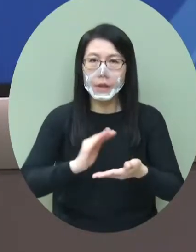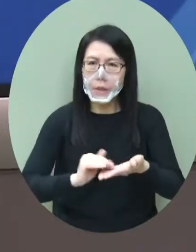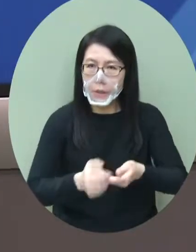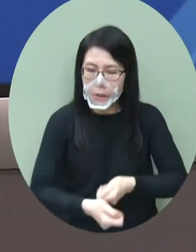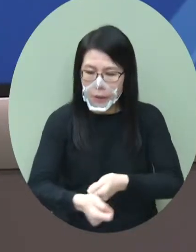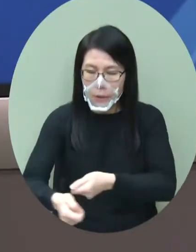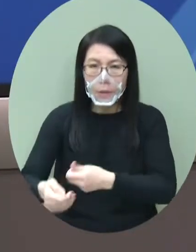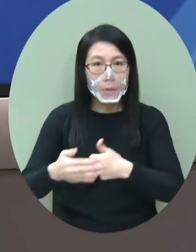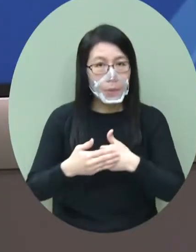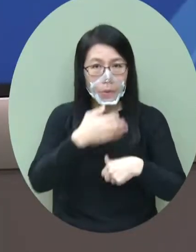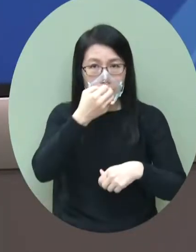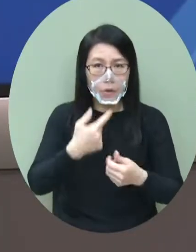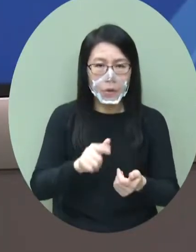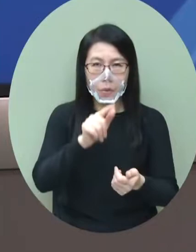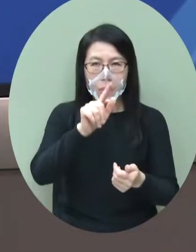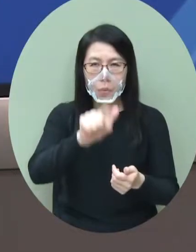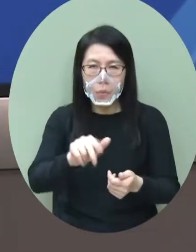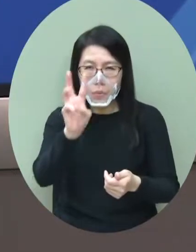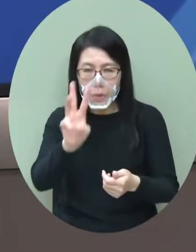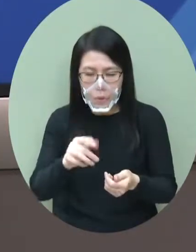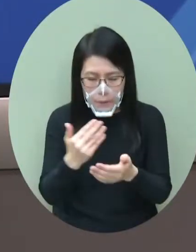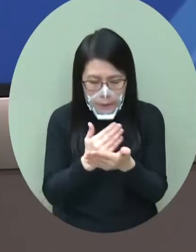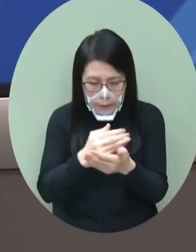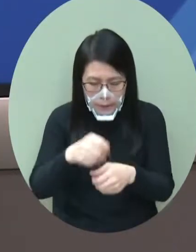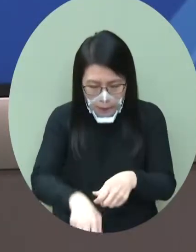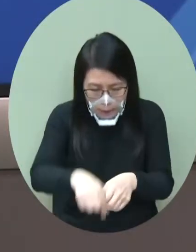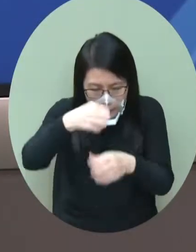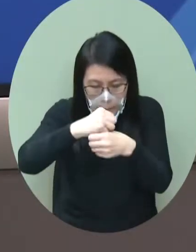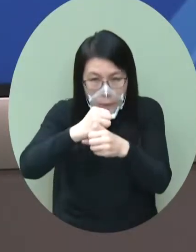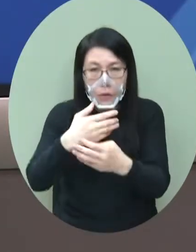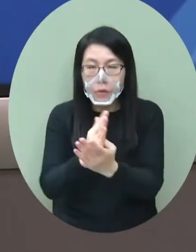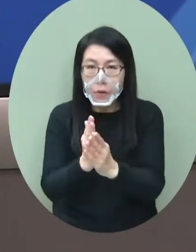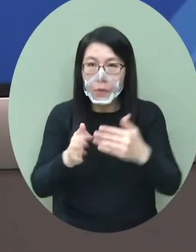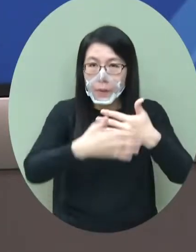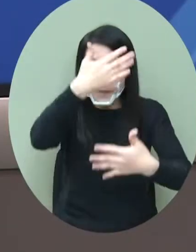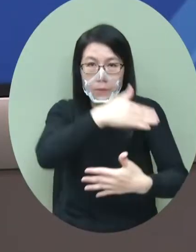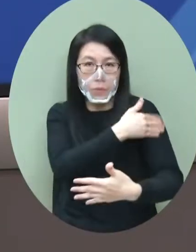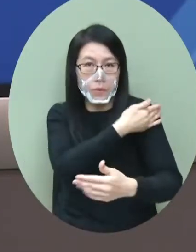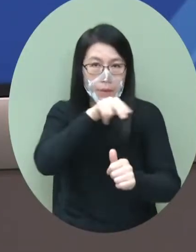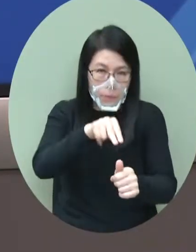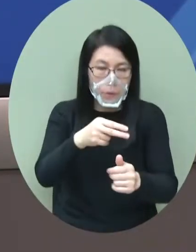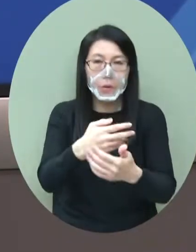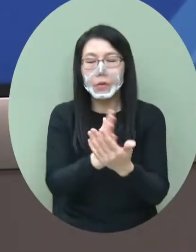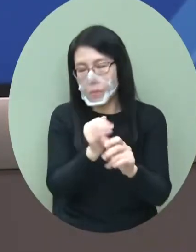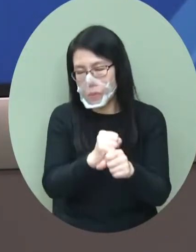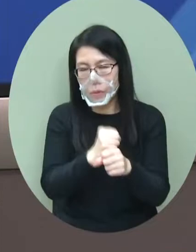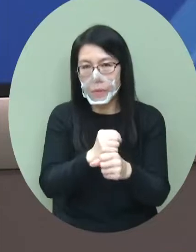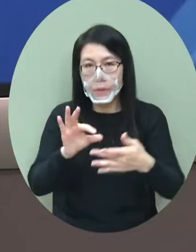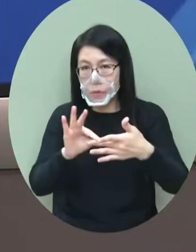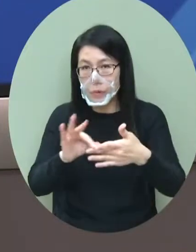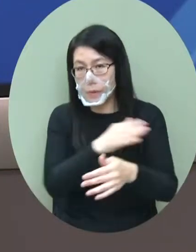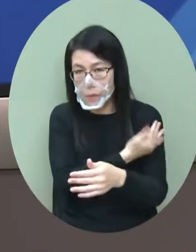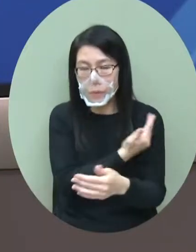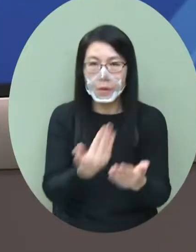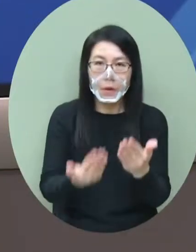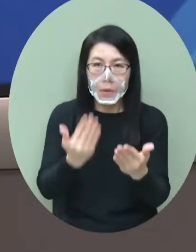的清洁工人，还有替我们做污水测试或者是物业管理的工作，院舍